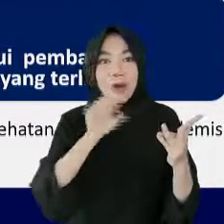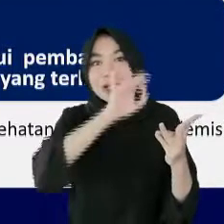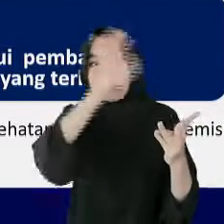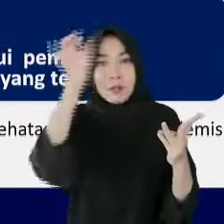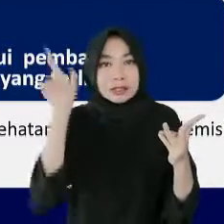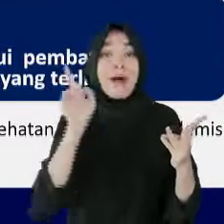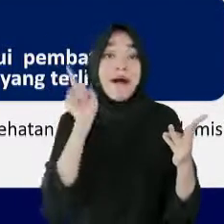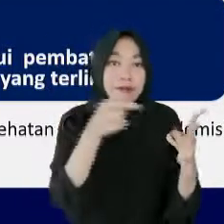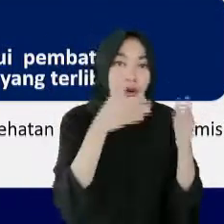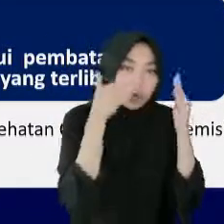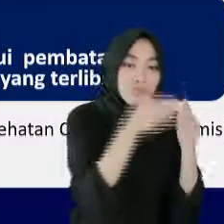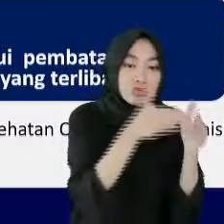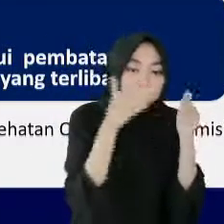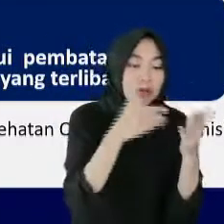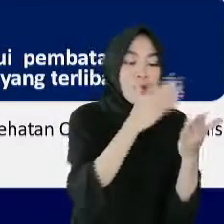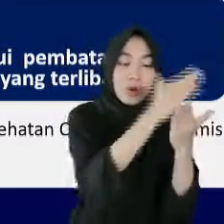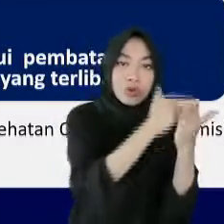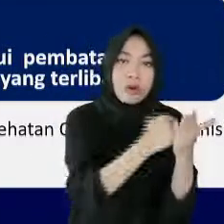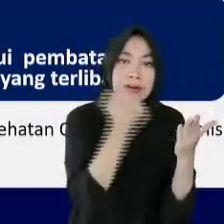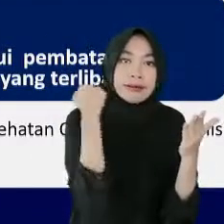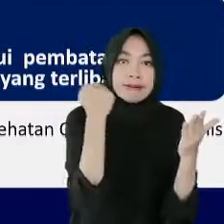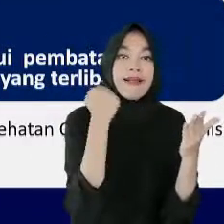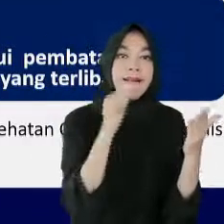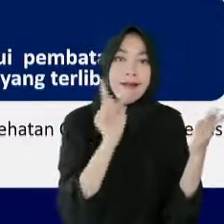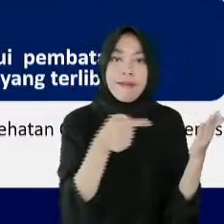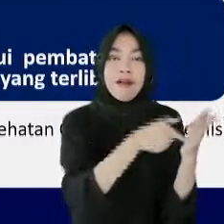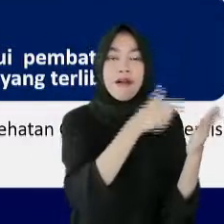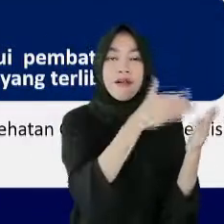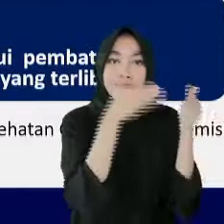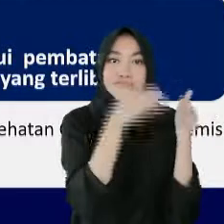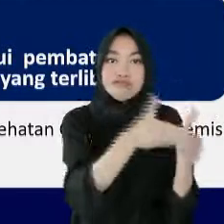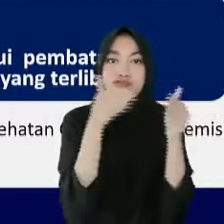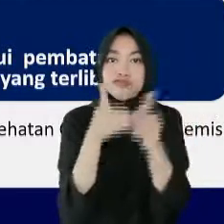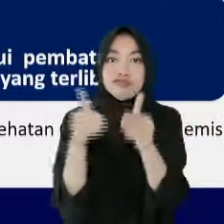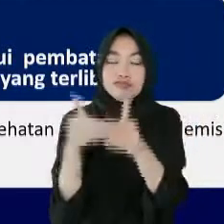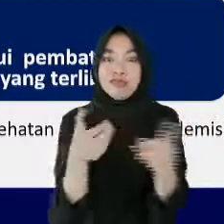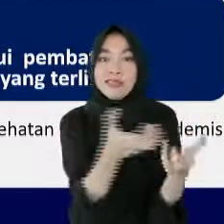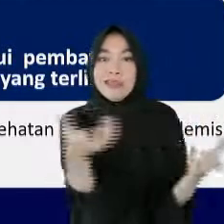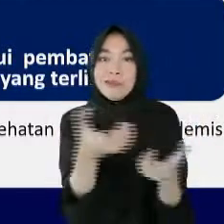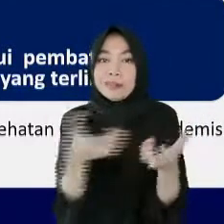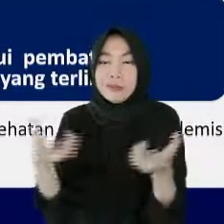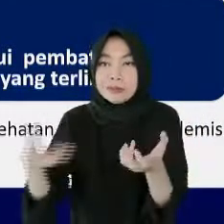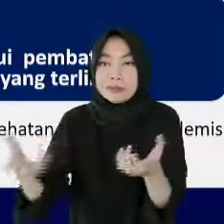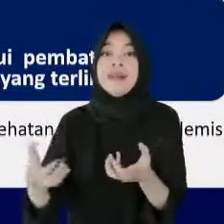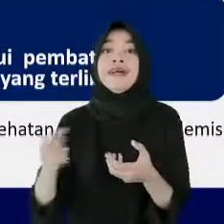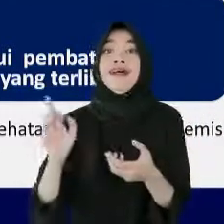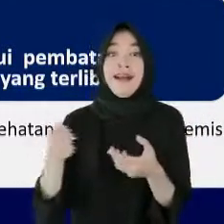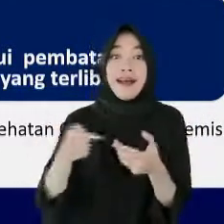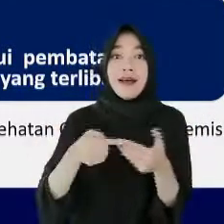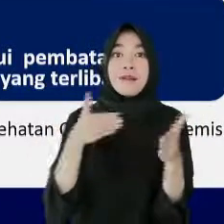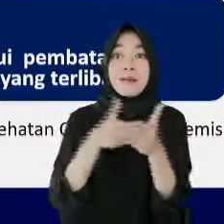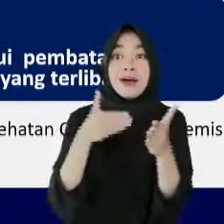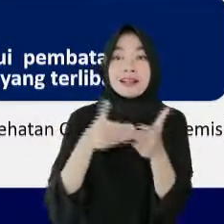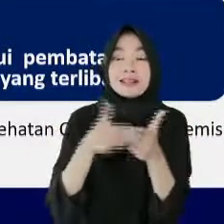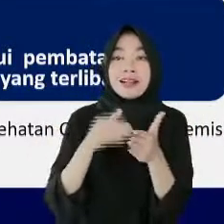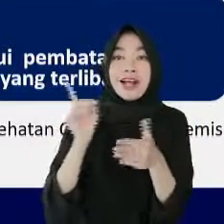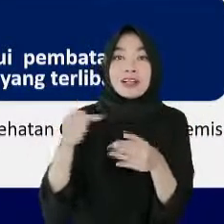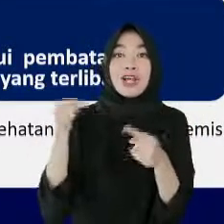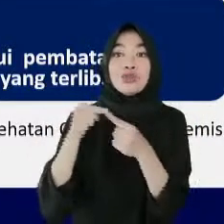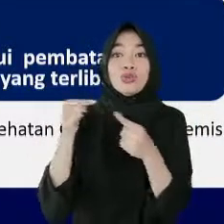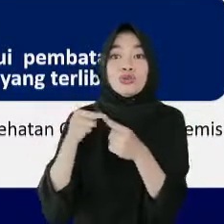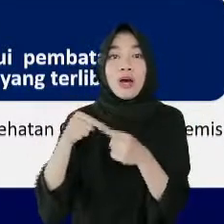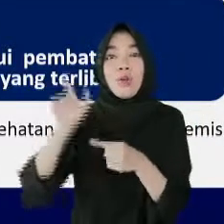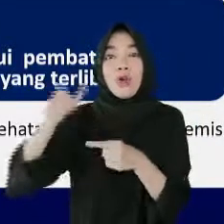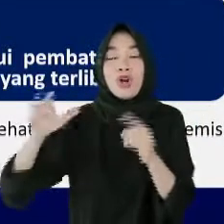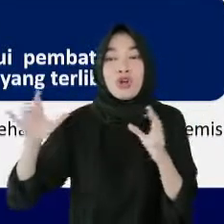seterusnya sehingga kita berharap dengan adanya batasan tadi itu tidak terjadi timbulnya